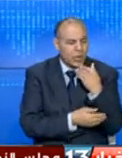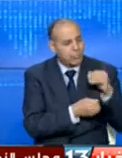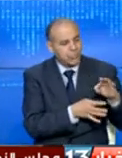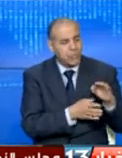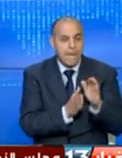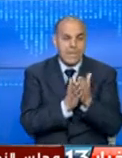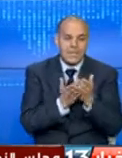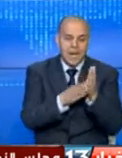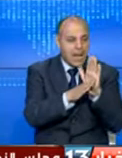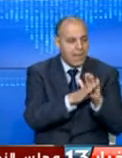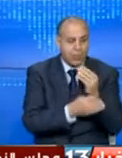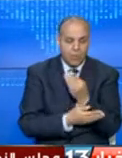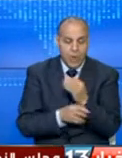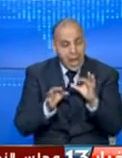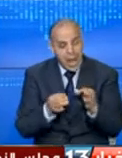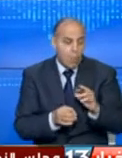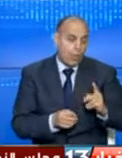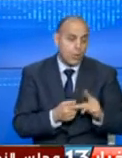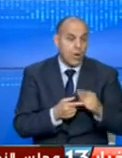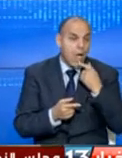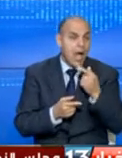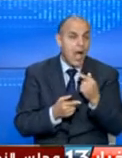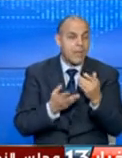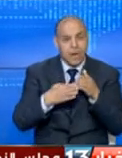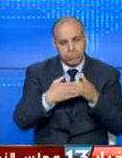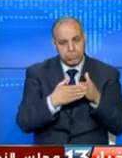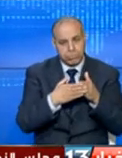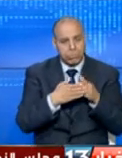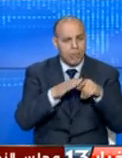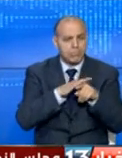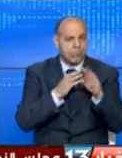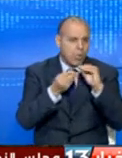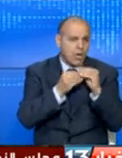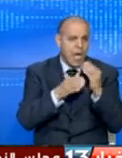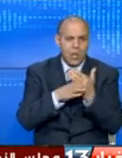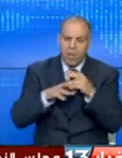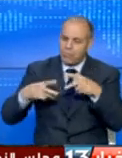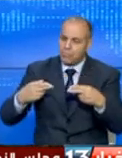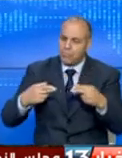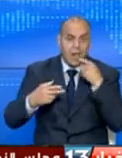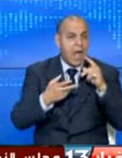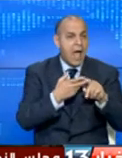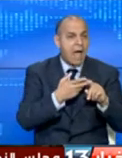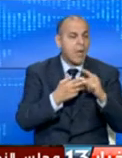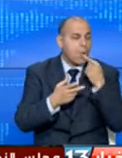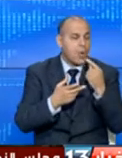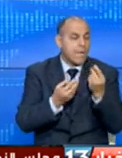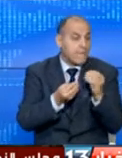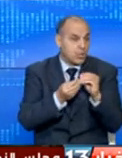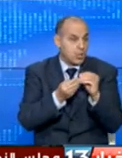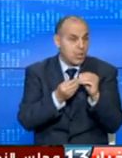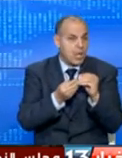مجلة حماية الطفولة وإيجاد الحلول الكفيلة بوضع حد للتسرب والانقطاع المدرسي وارتفاع منسوب الجريمة